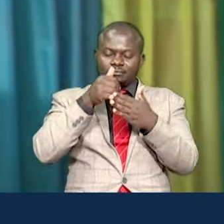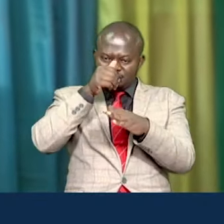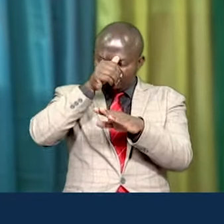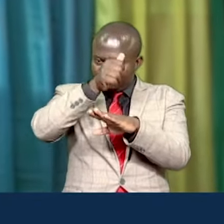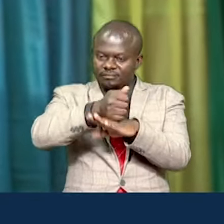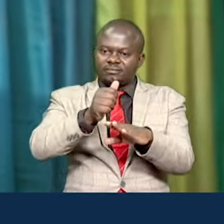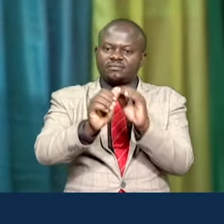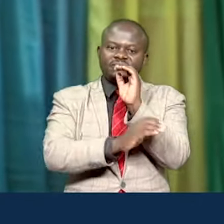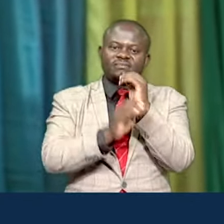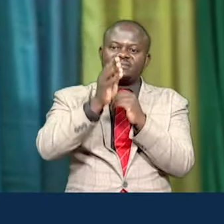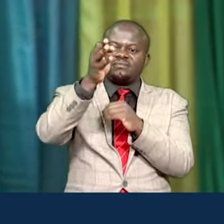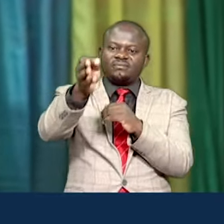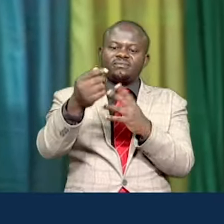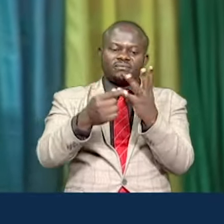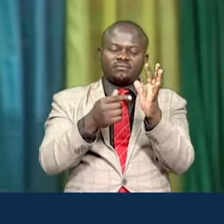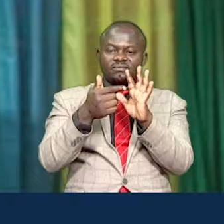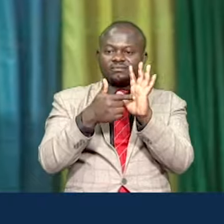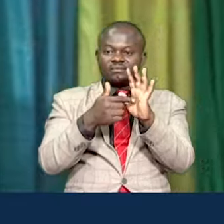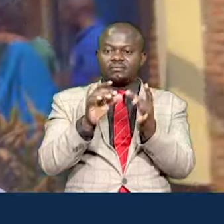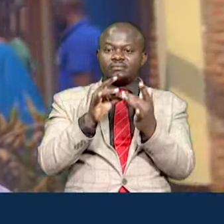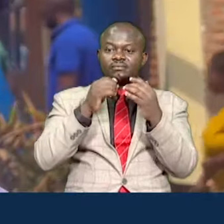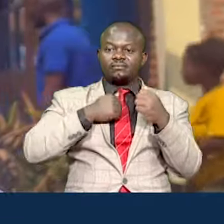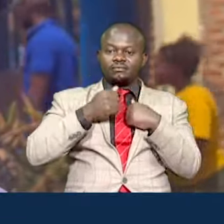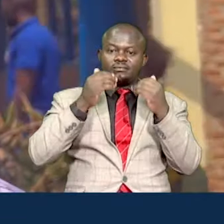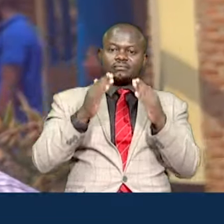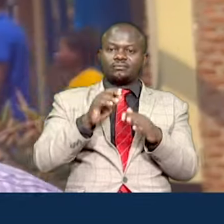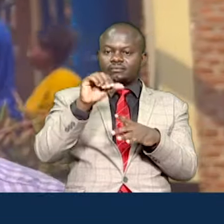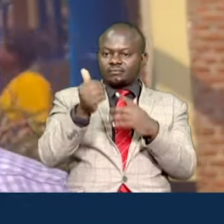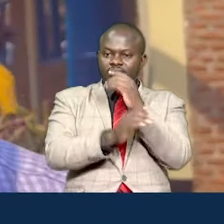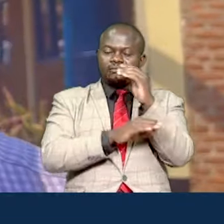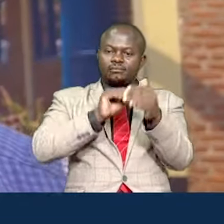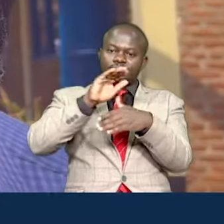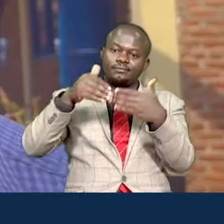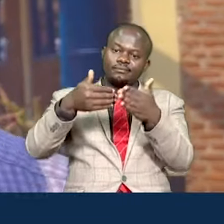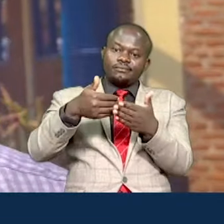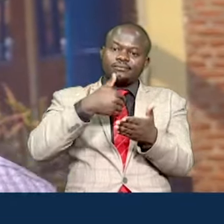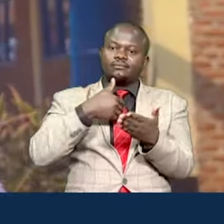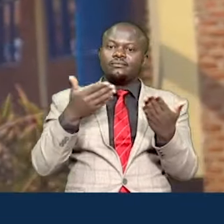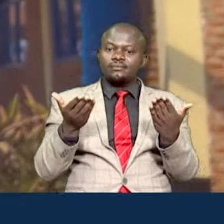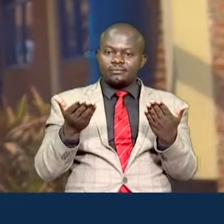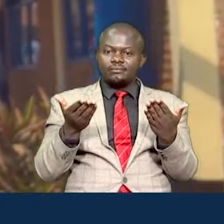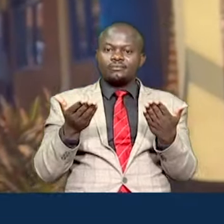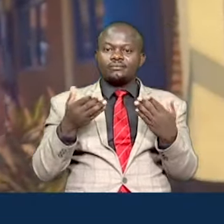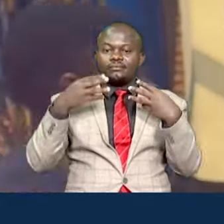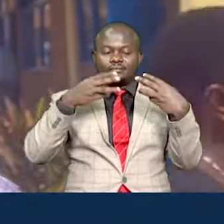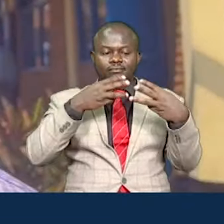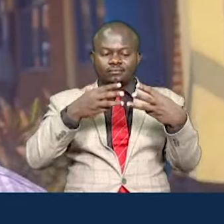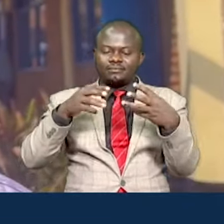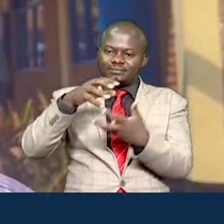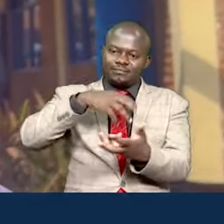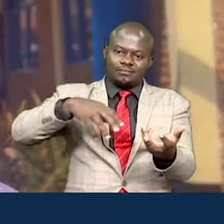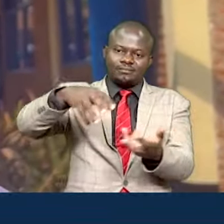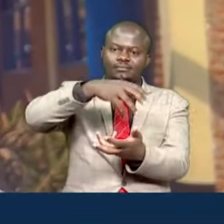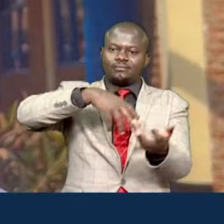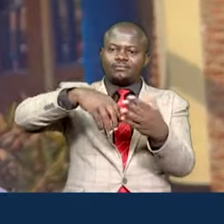ahazaza h'igihugu ibyo bashimangira nk'ubudasa bw'u Rwanda. Ibindi bihugu bikunze kugira imirwano imvururu